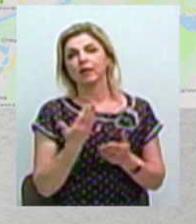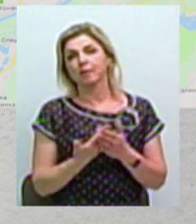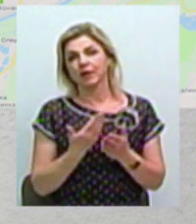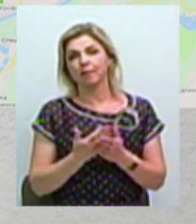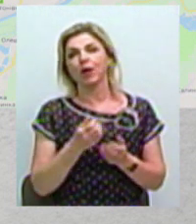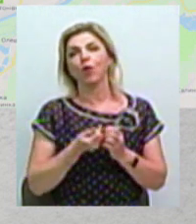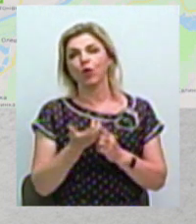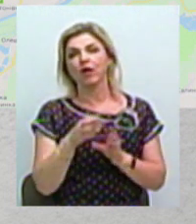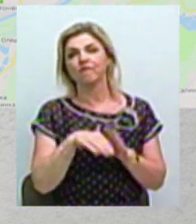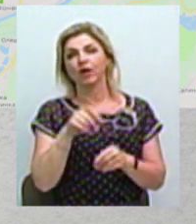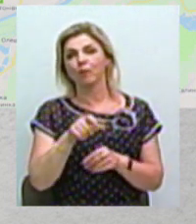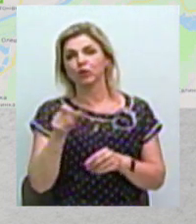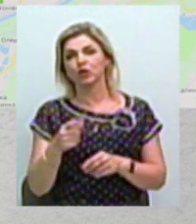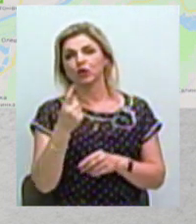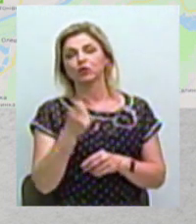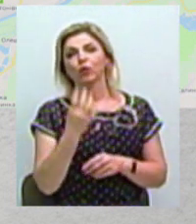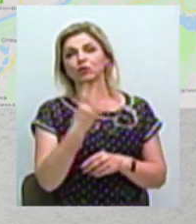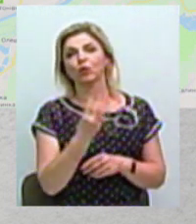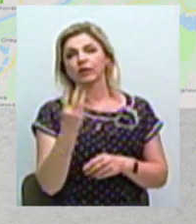виборців – 143